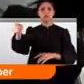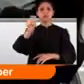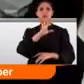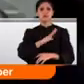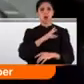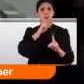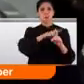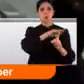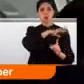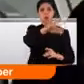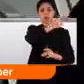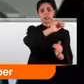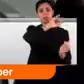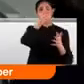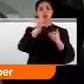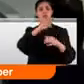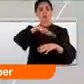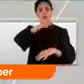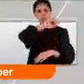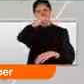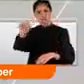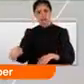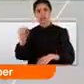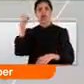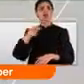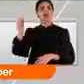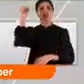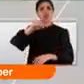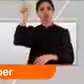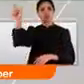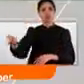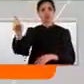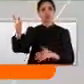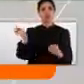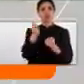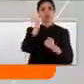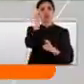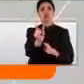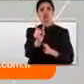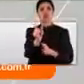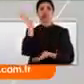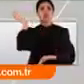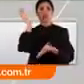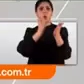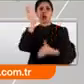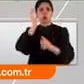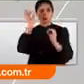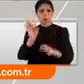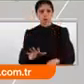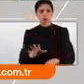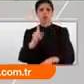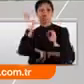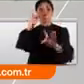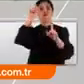Polisler kısa süre sonra alışveriş merkezine gitti. Kaçan saldırgan karşısına çıkan bir çalışanı öldüresiye darbe etmeye başladı. Olan biteni